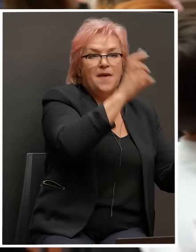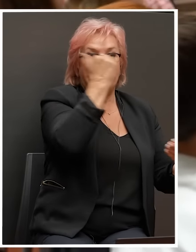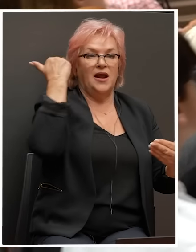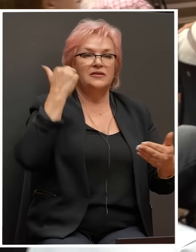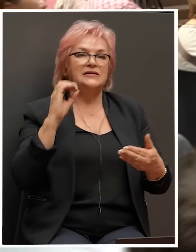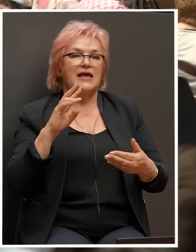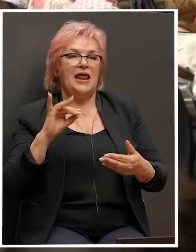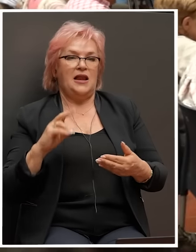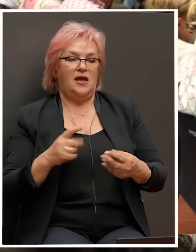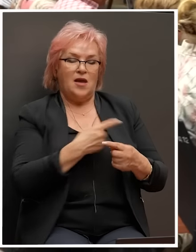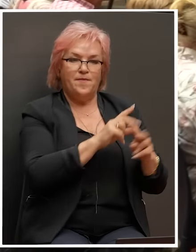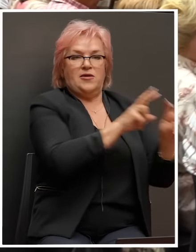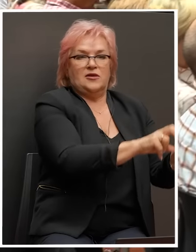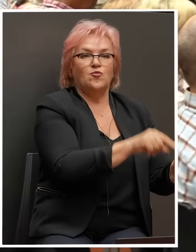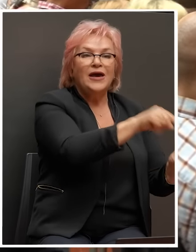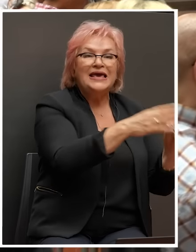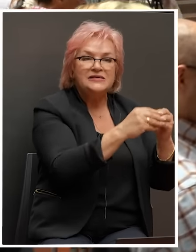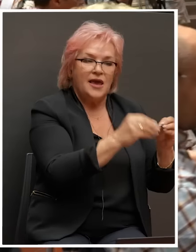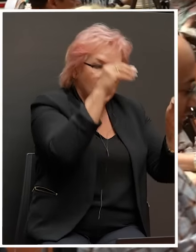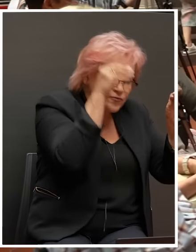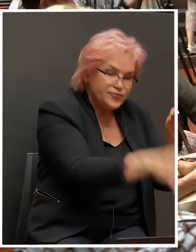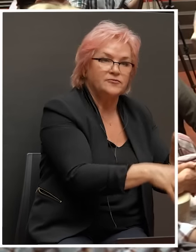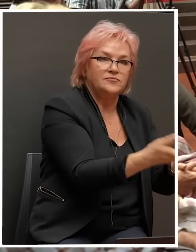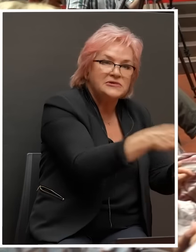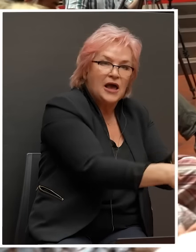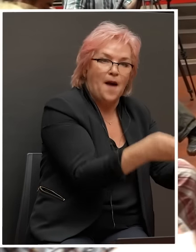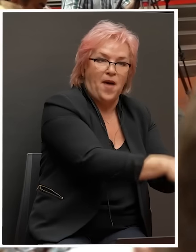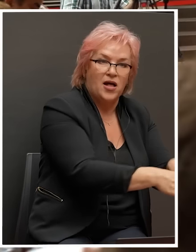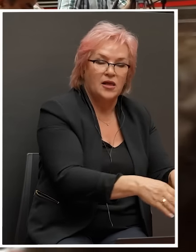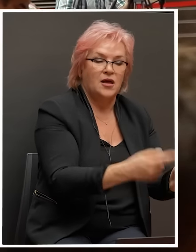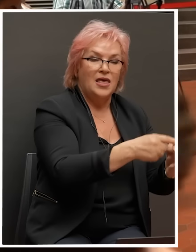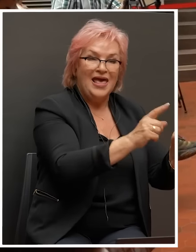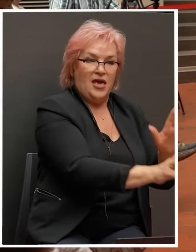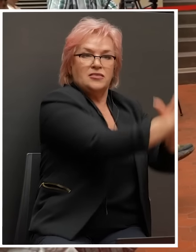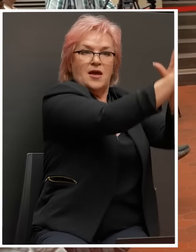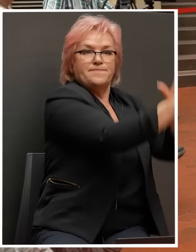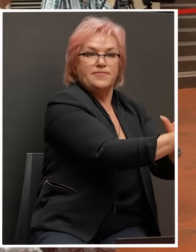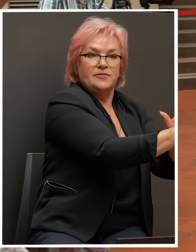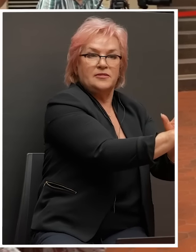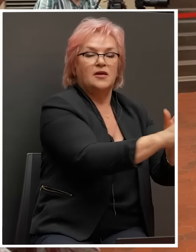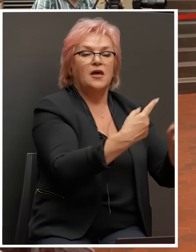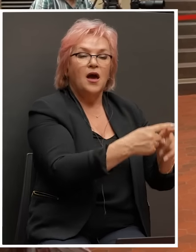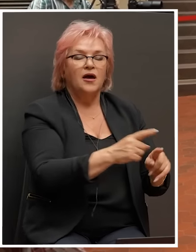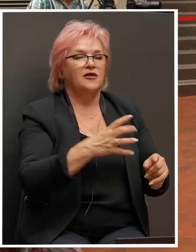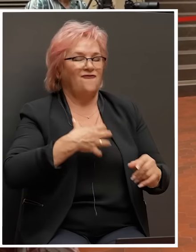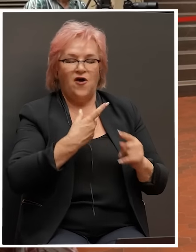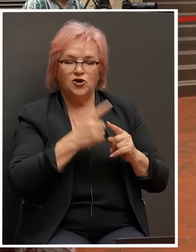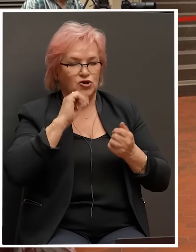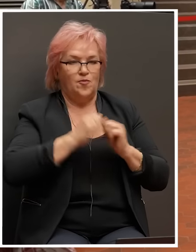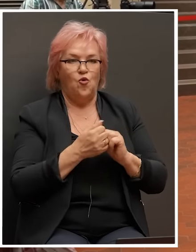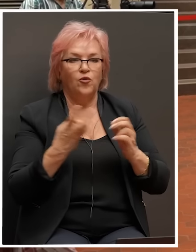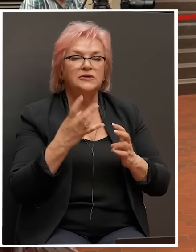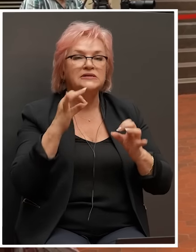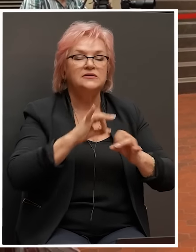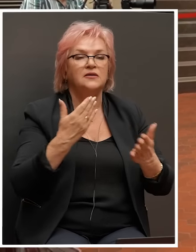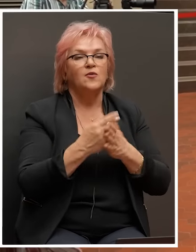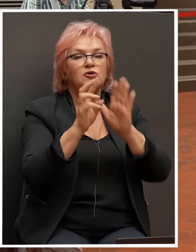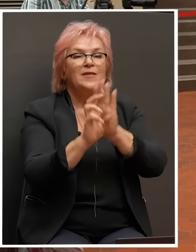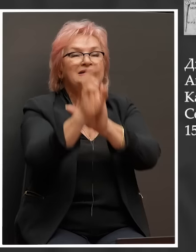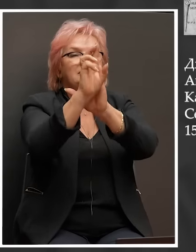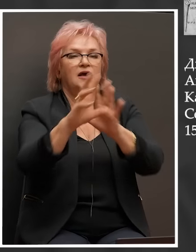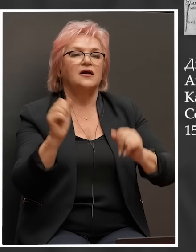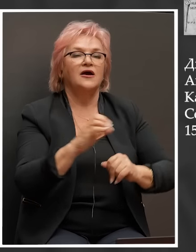Елена. И она ее туда закопала. Соответственно, вот этот очень важный аспект, который надо помнить. Или, например, церковь,